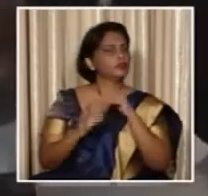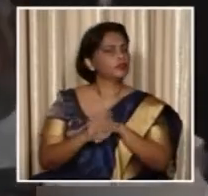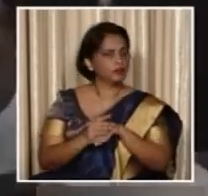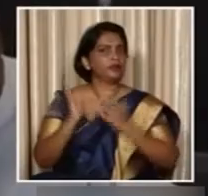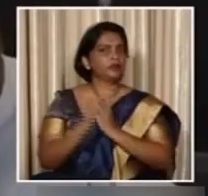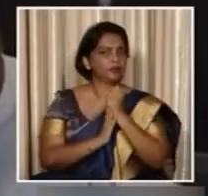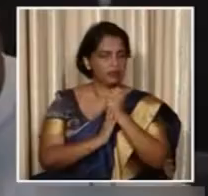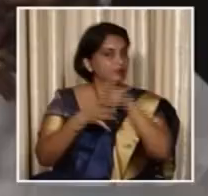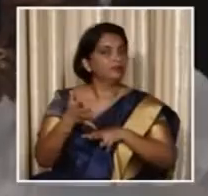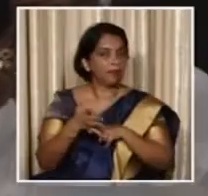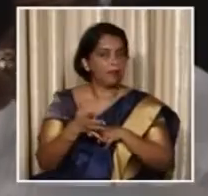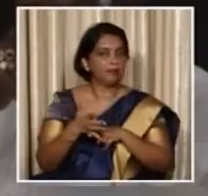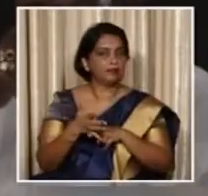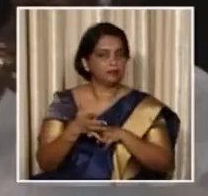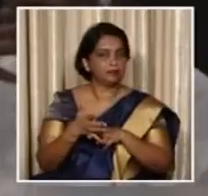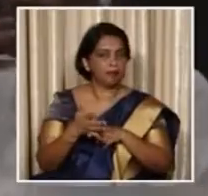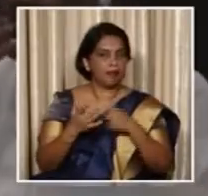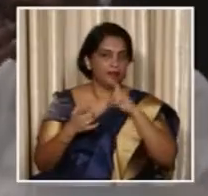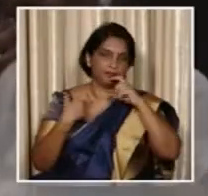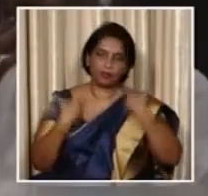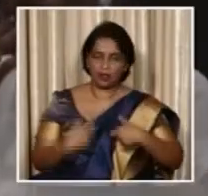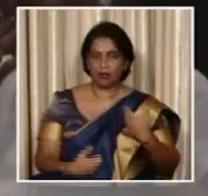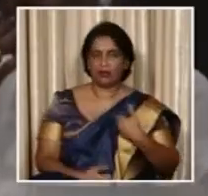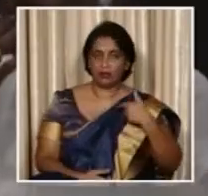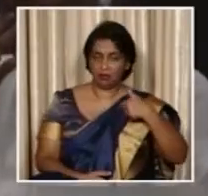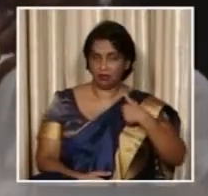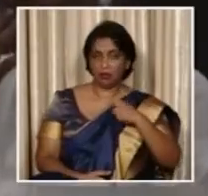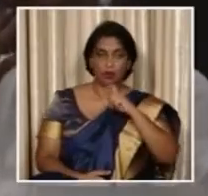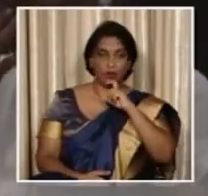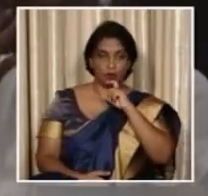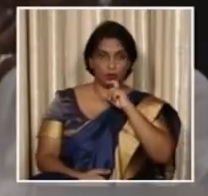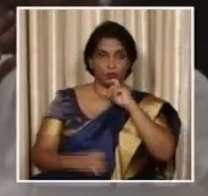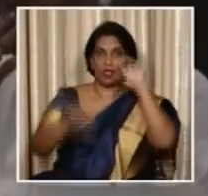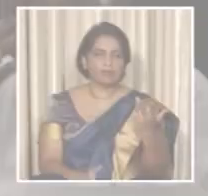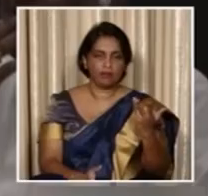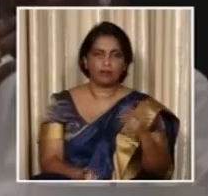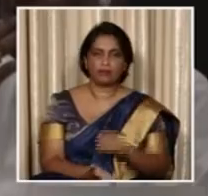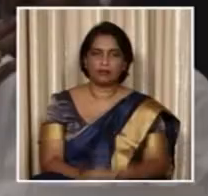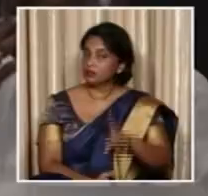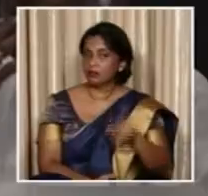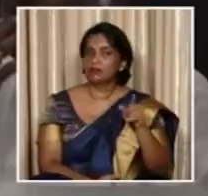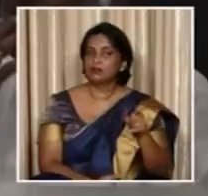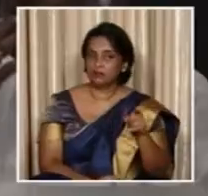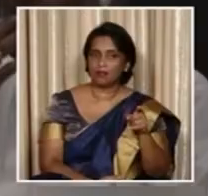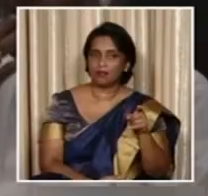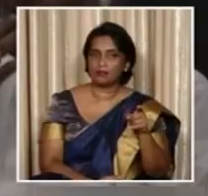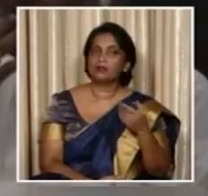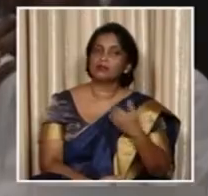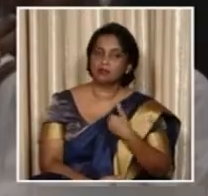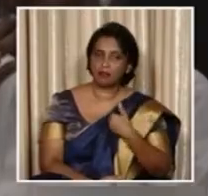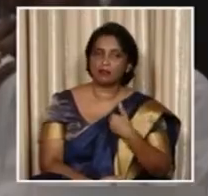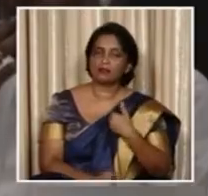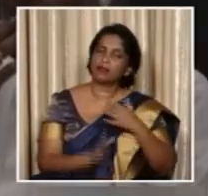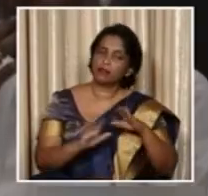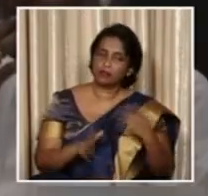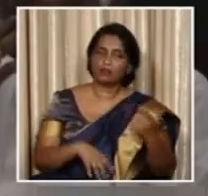මූලික අයිතිවාසිකම් ඡේදය යට දැන් අපි නීතිඥ වුණාට මට මෙතන මම උසාවි ඇතුලේ හිටියේ නැහැනේ තීන්දුව දෙනකොට ඒ නිසා මට වුණත් ඕනම කෙනෙකුට